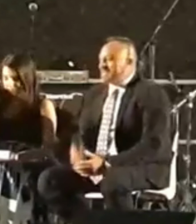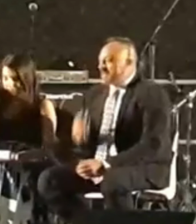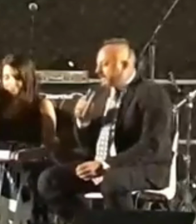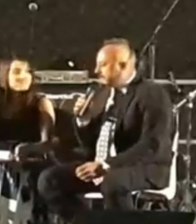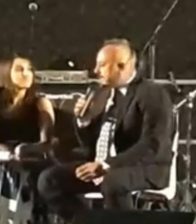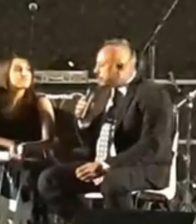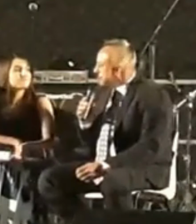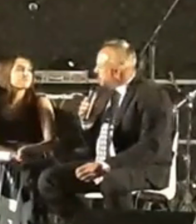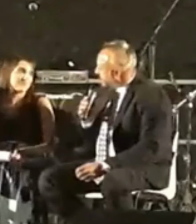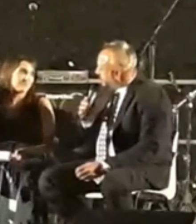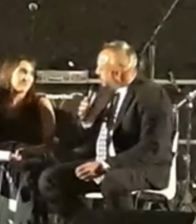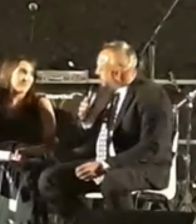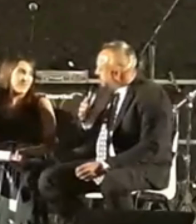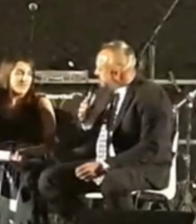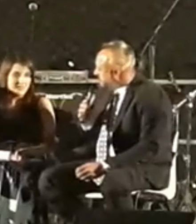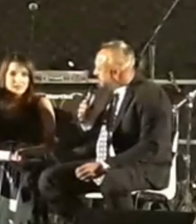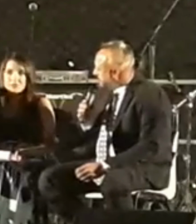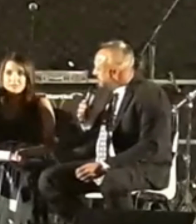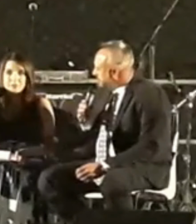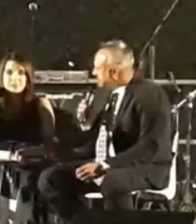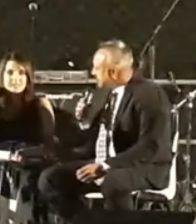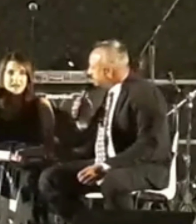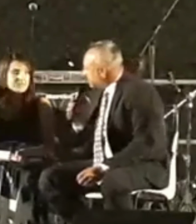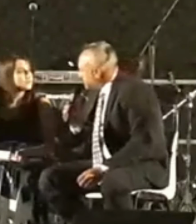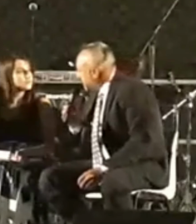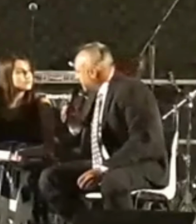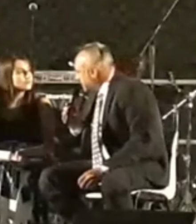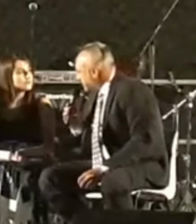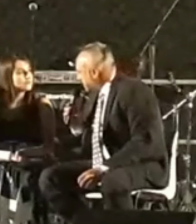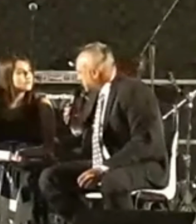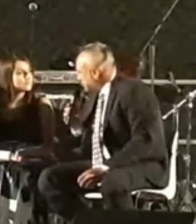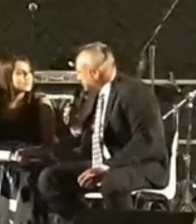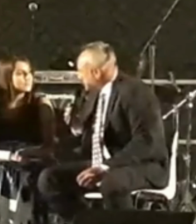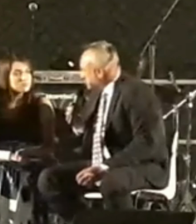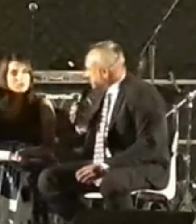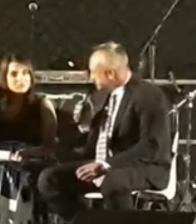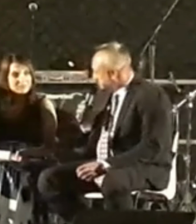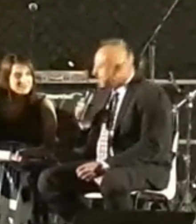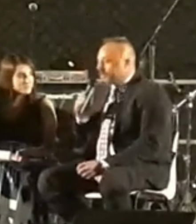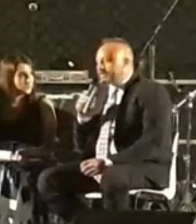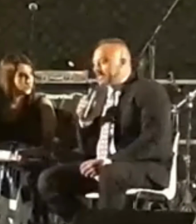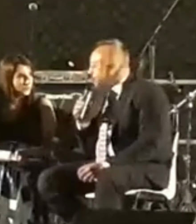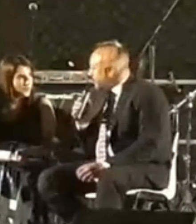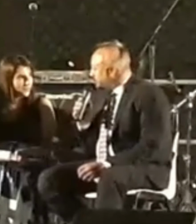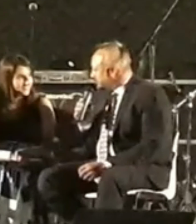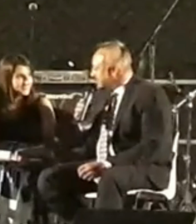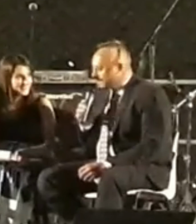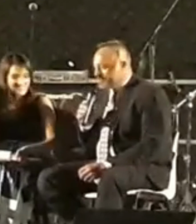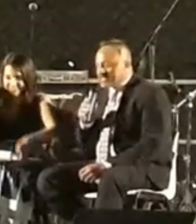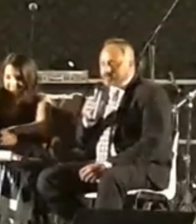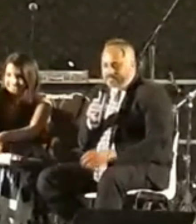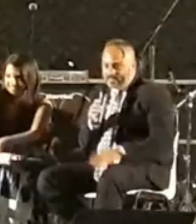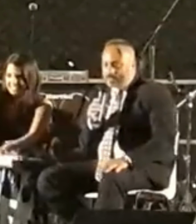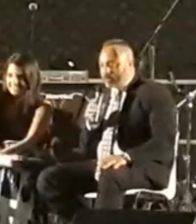Riteniamo un attimo, non è perché tu sei carina devi parlare solo tu. Riteniamo che Pino Daniele abbia dato tantissimo